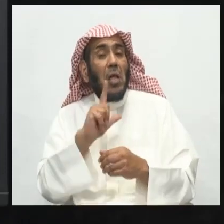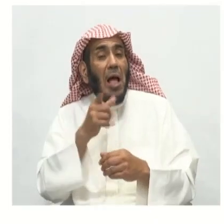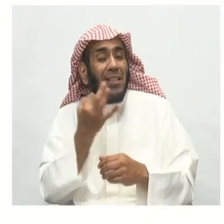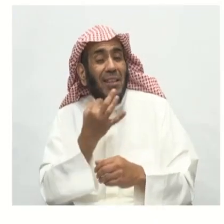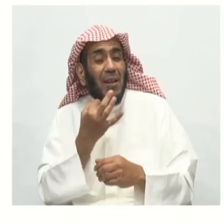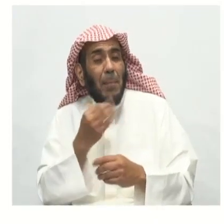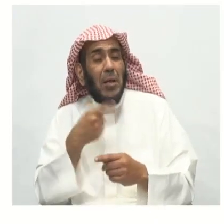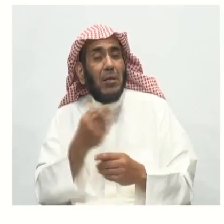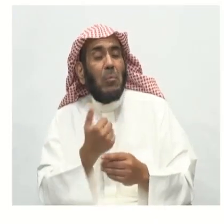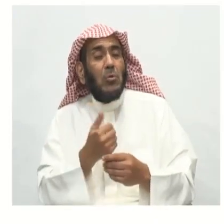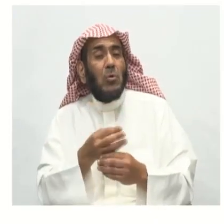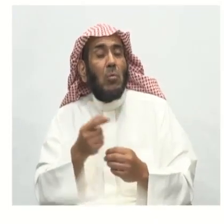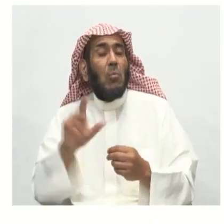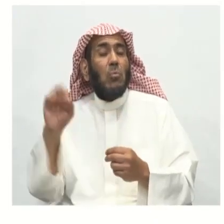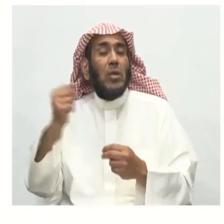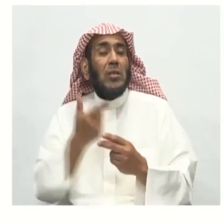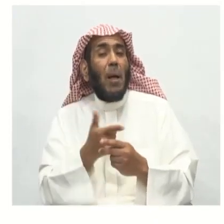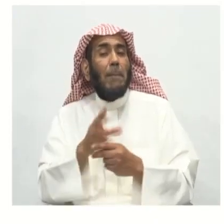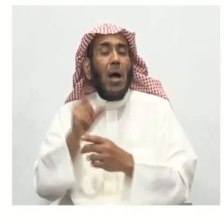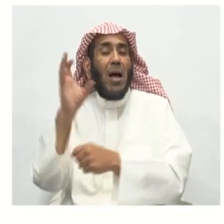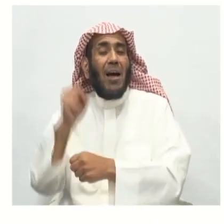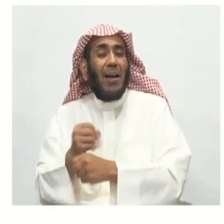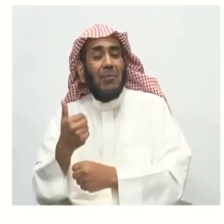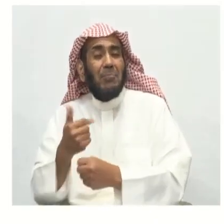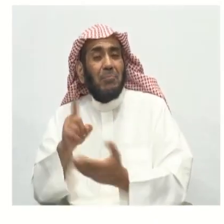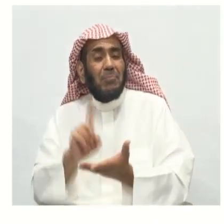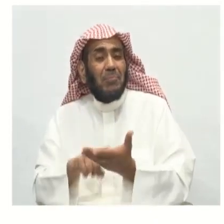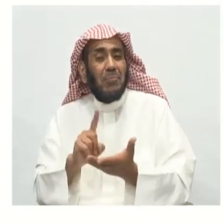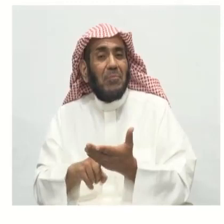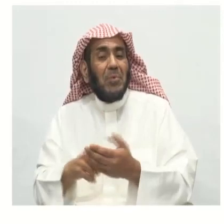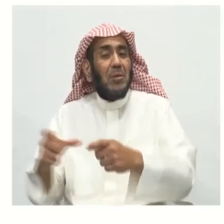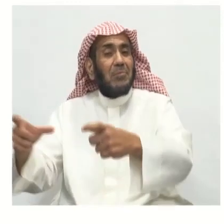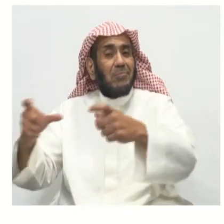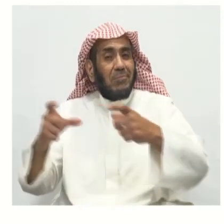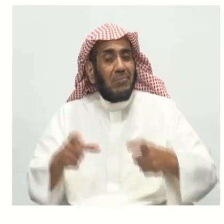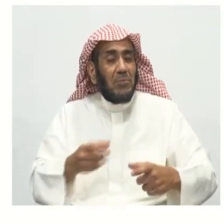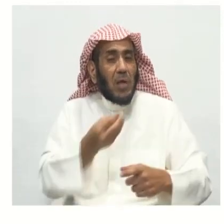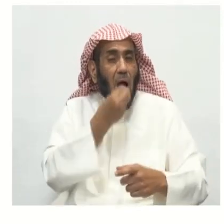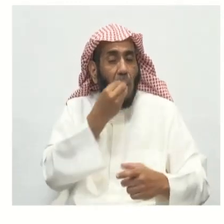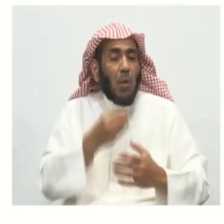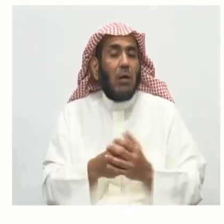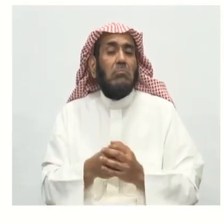بعد ان طلب منه موسى عليه السلام ان ياتي بالطعام